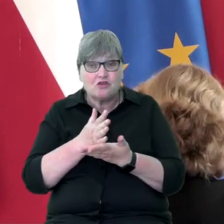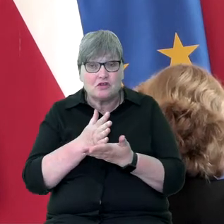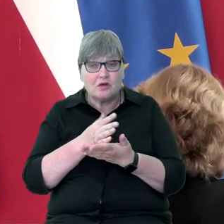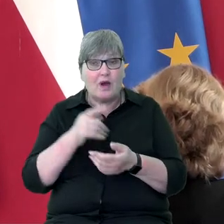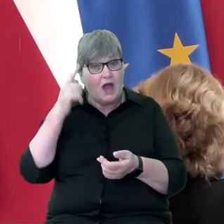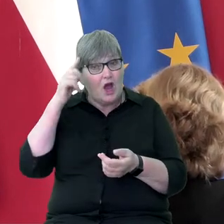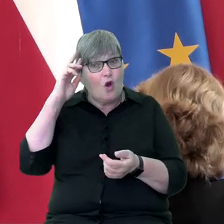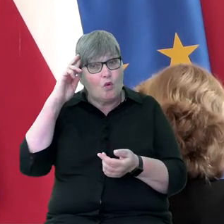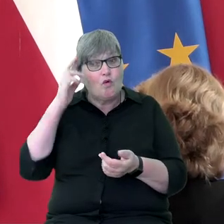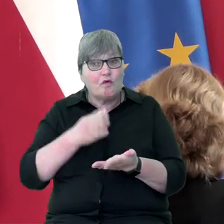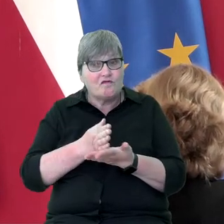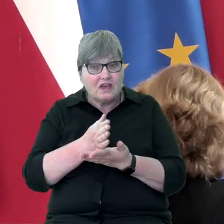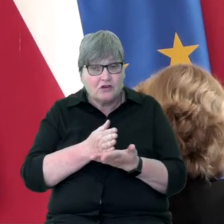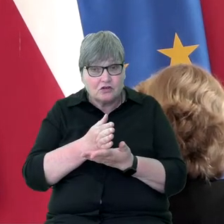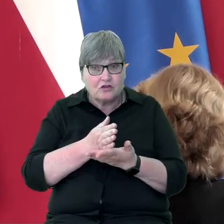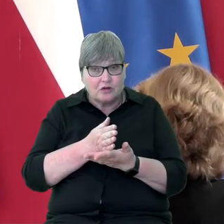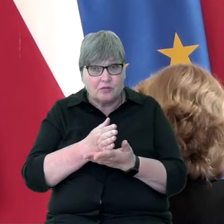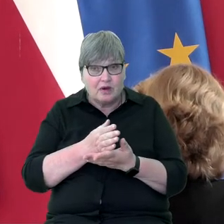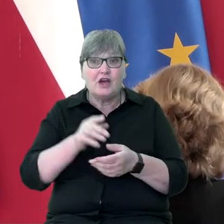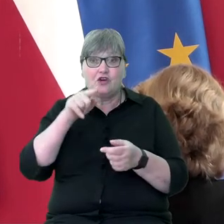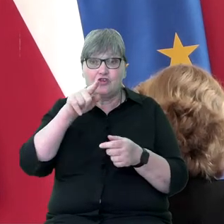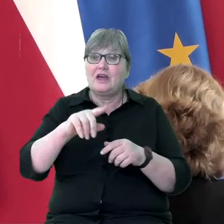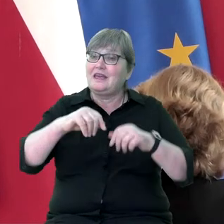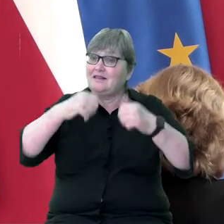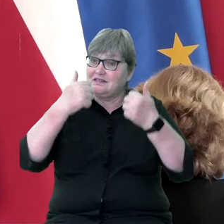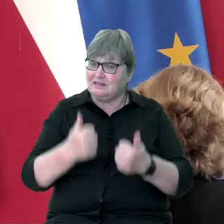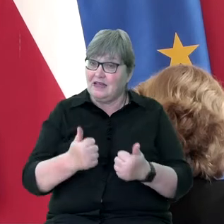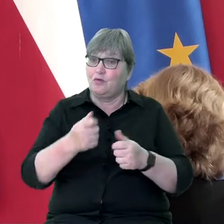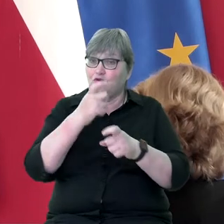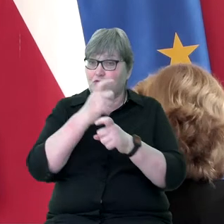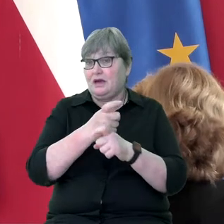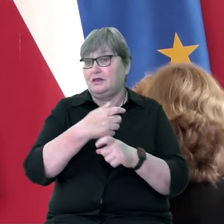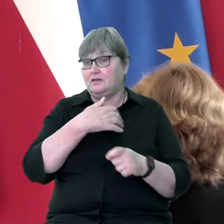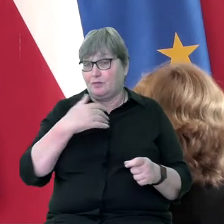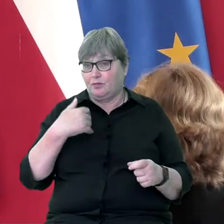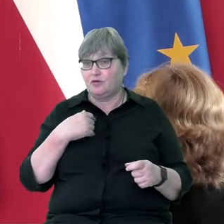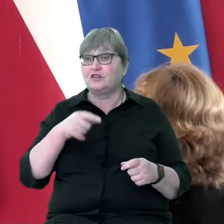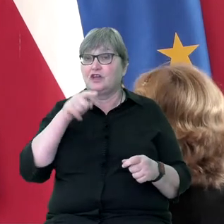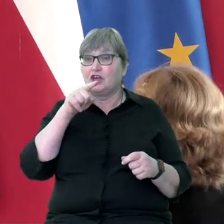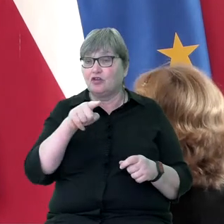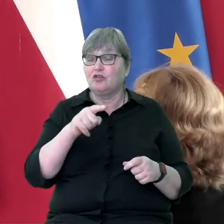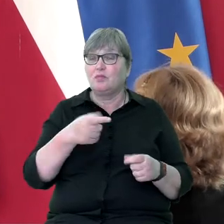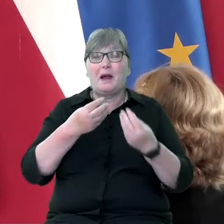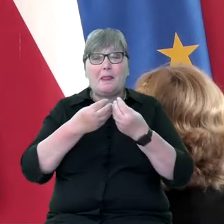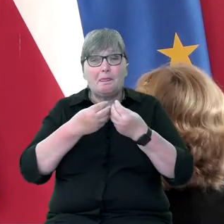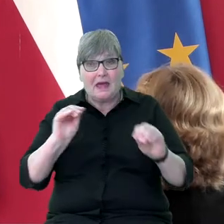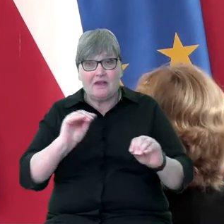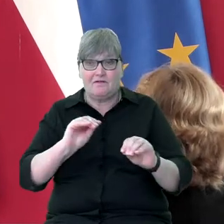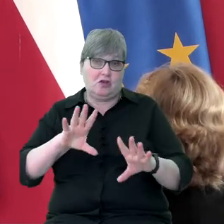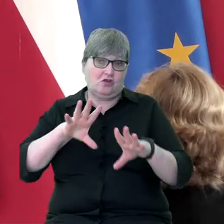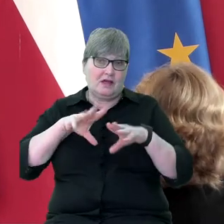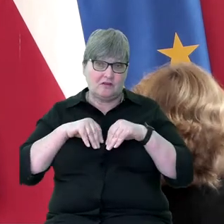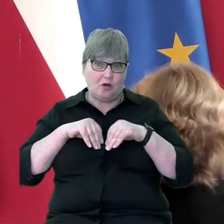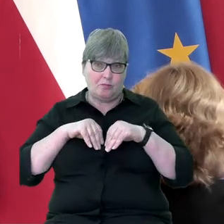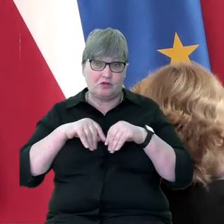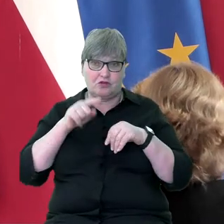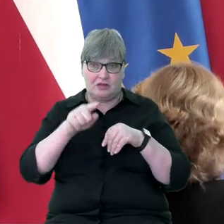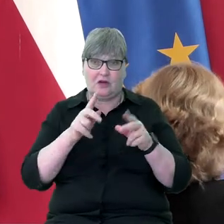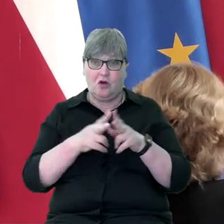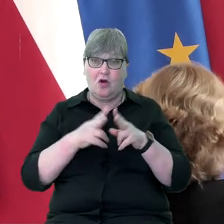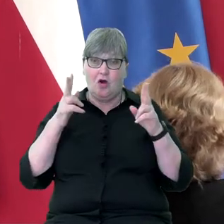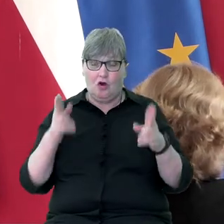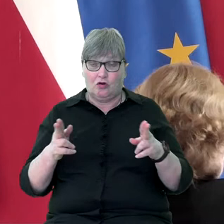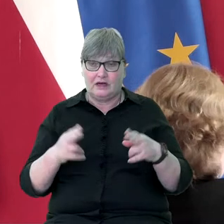utrzymać tę świadomość trwania państwowości polskiej. To była największa zdobycz tego okresu